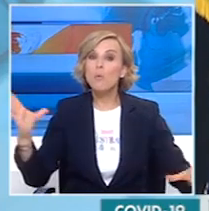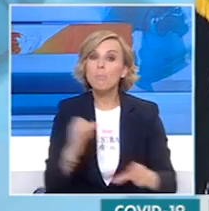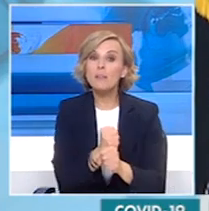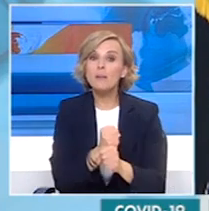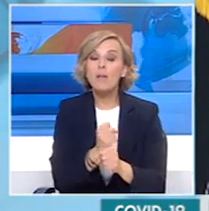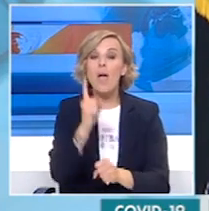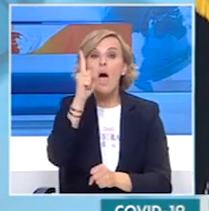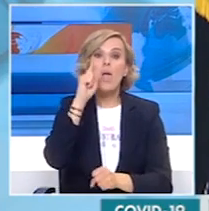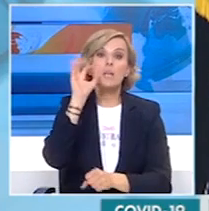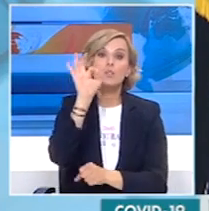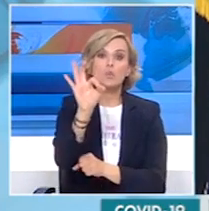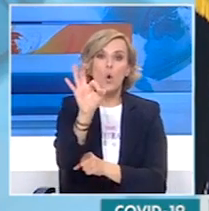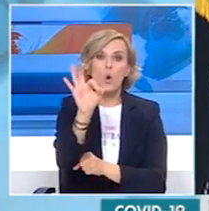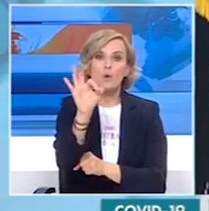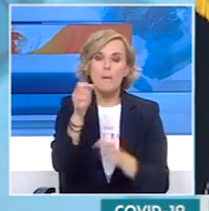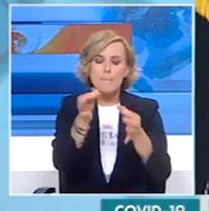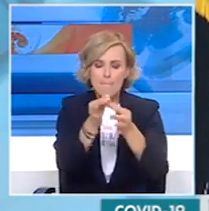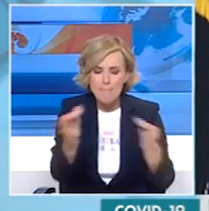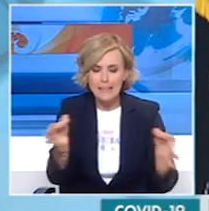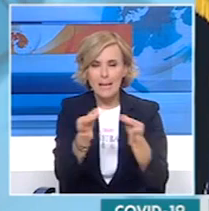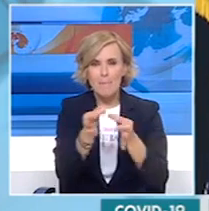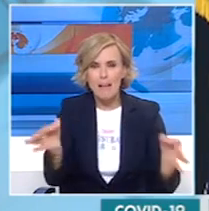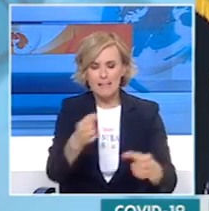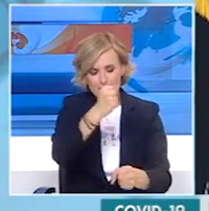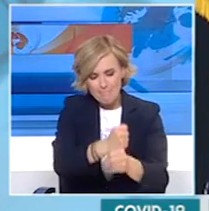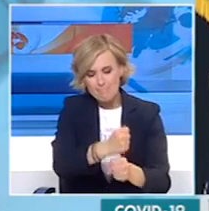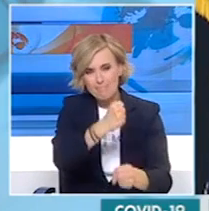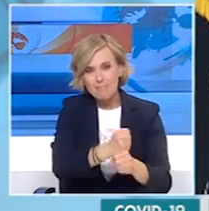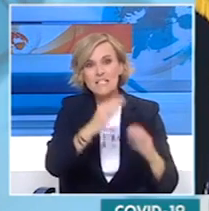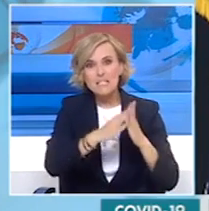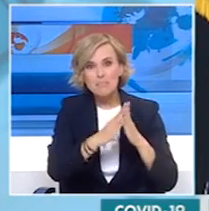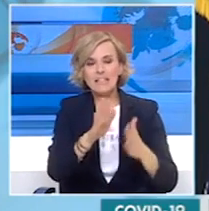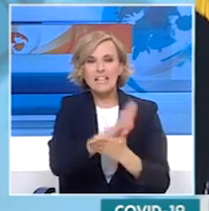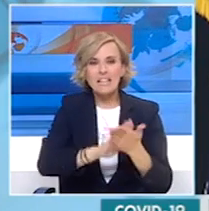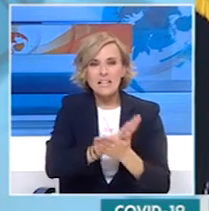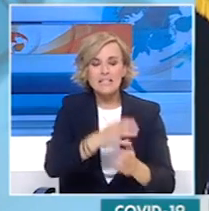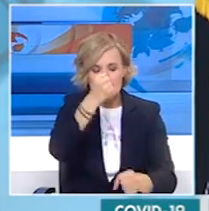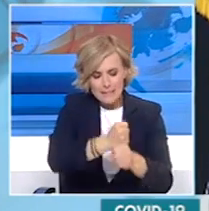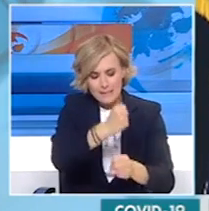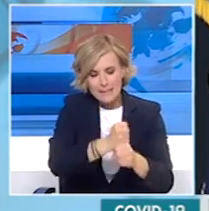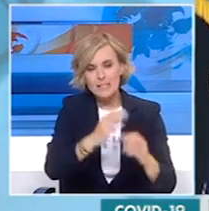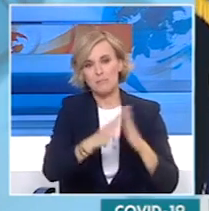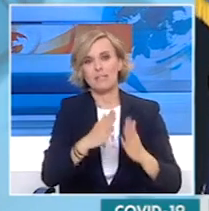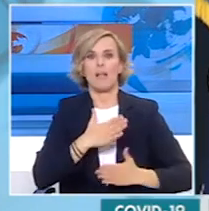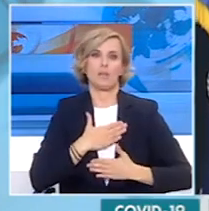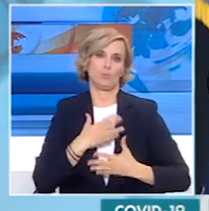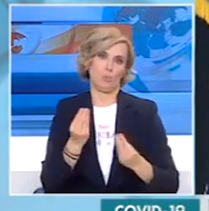παραμένει ένας. Να μείνουμε πιστοί στα μέτρα, να επιμείνουμε στην προσπάθειά μας και να μείνουμε σπίτι και μόνο σπίτι. Σας